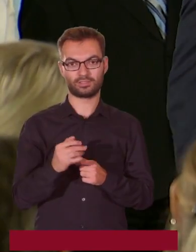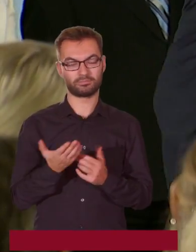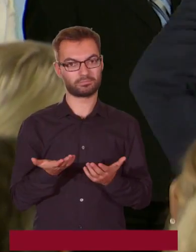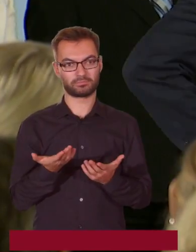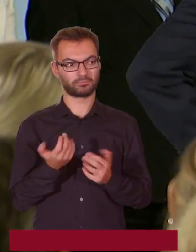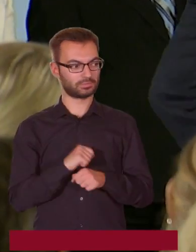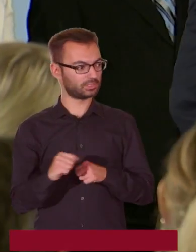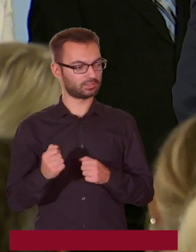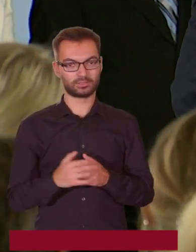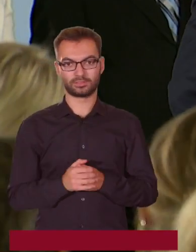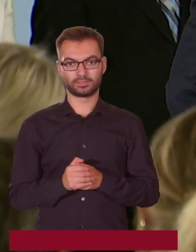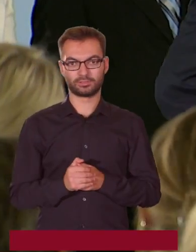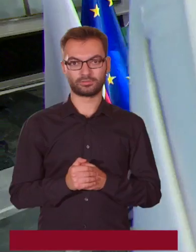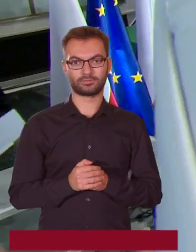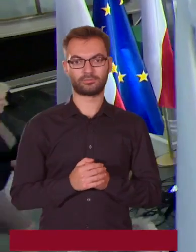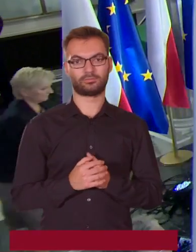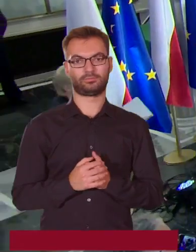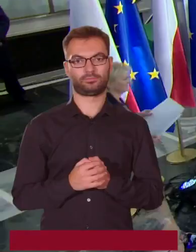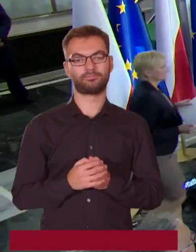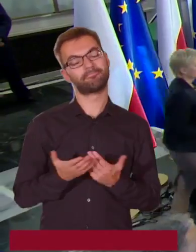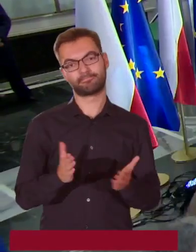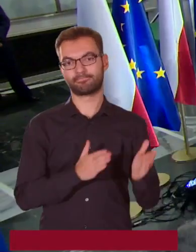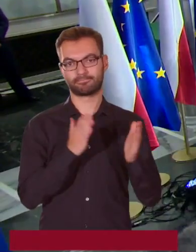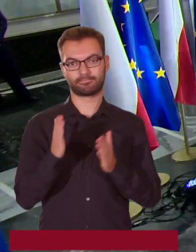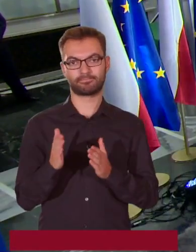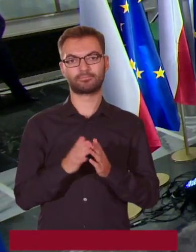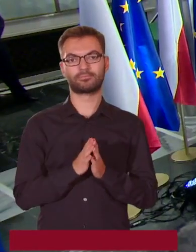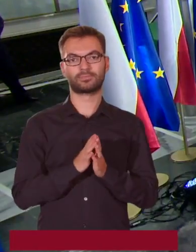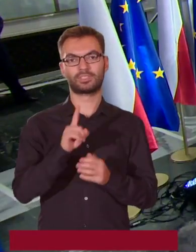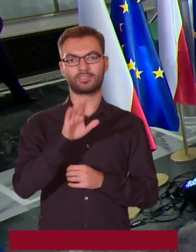To w takiej sytuacji poproszę pana Zbigniewa Gryglasa.